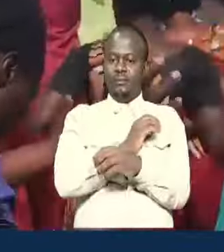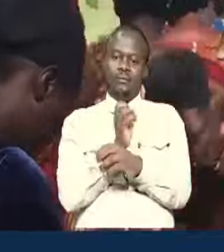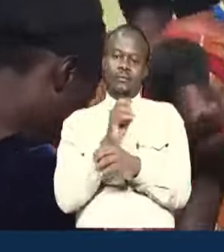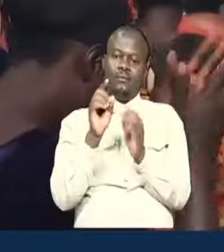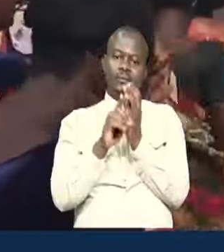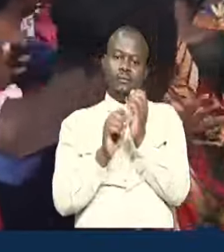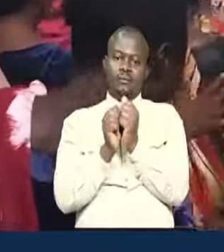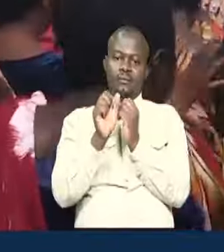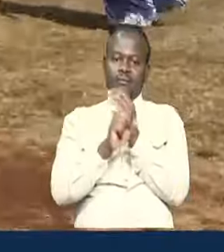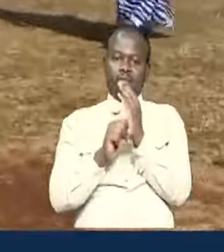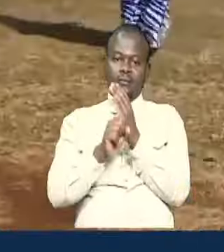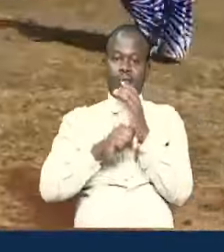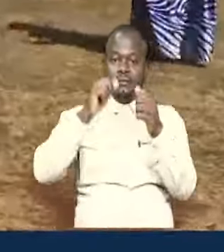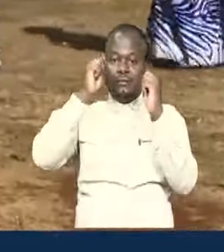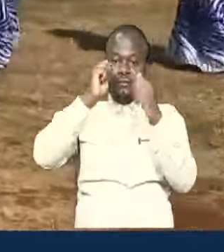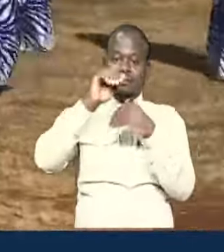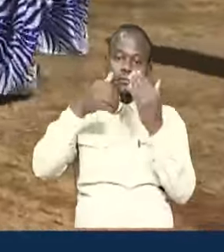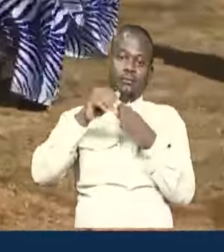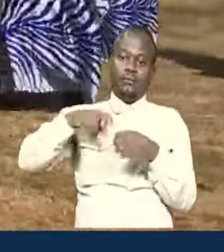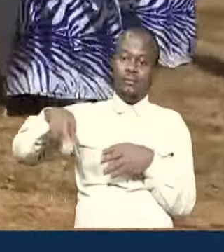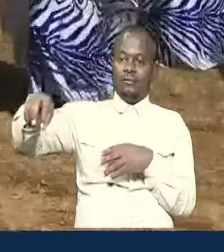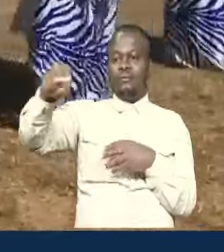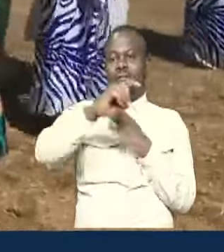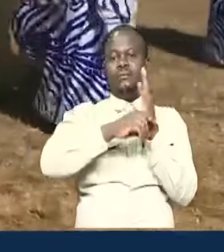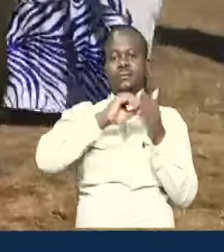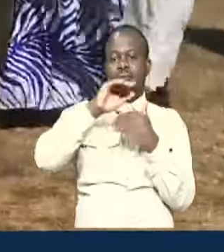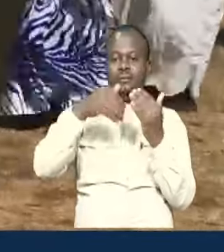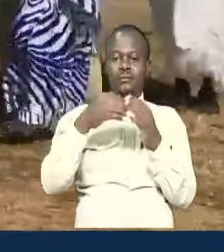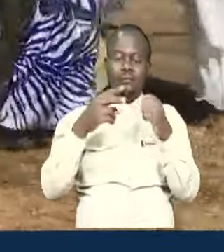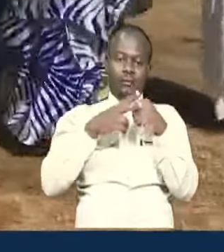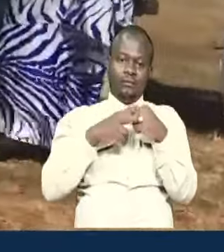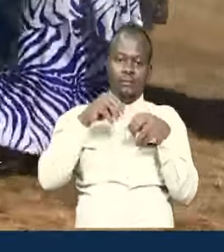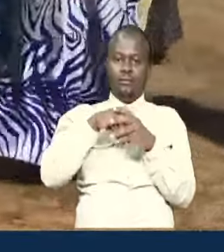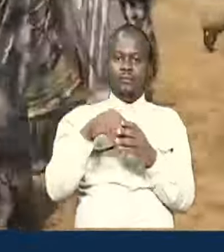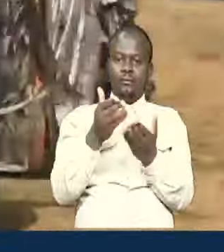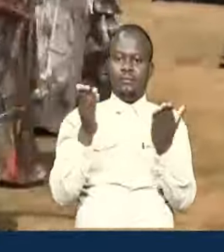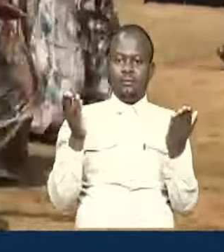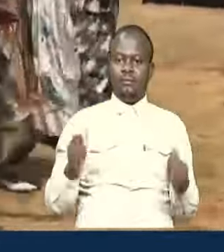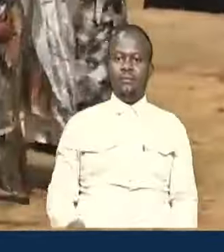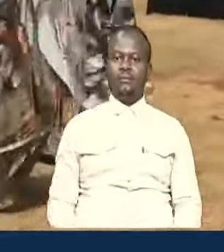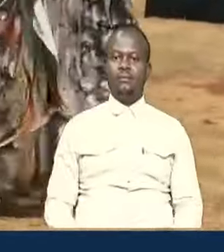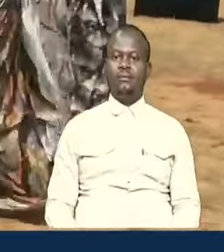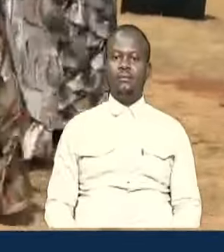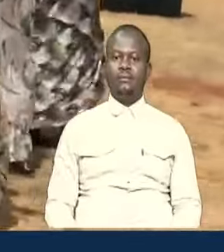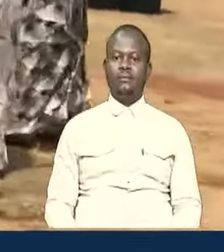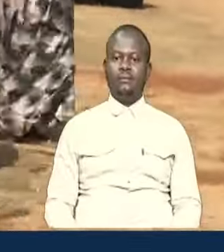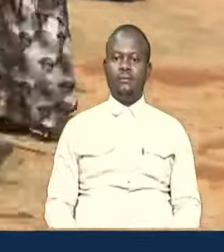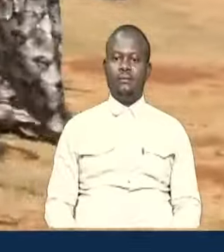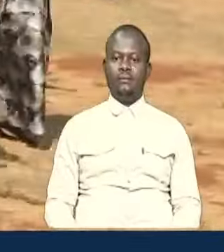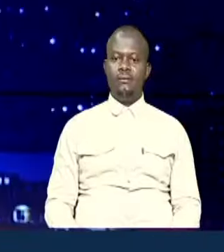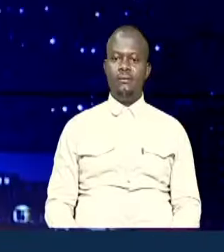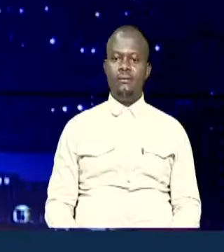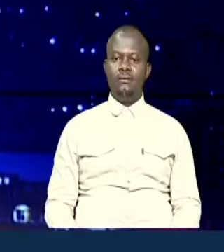z'uturere n'imirenge. Abiyamamaza bakazazenguruka uturere twose uko ari 7 tugize intara. John Bicamumpaka, Televiziyo Rwanda,